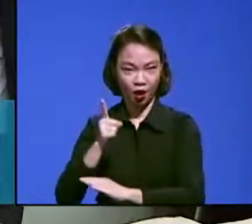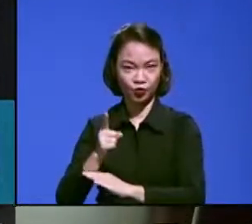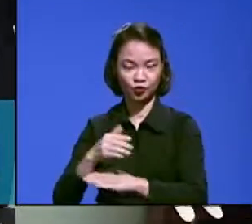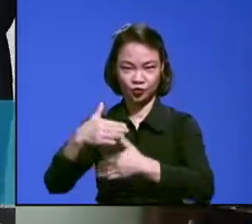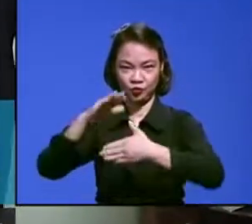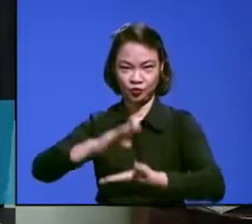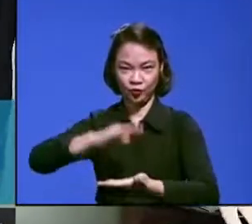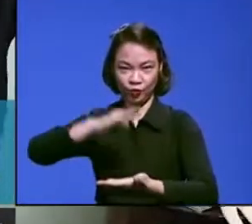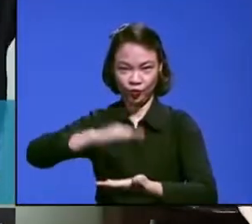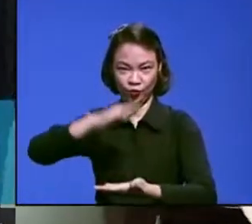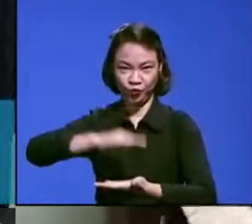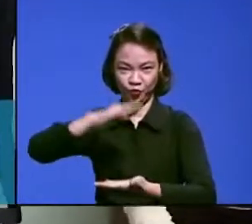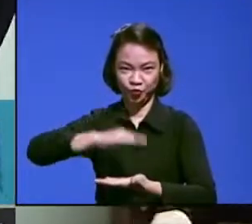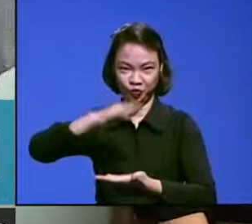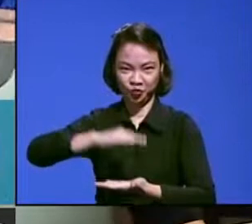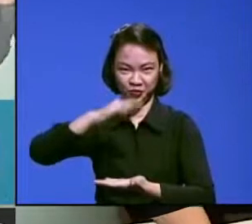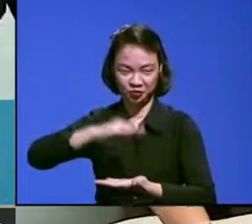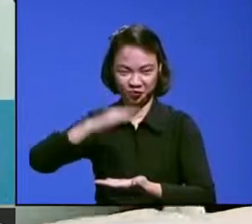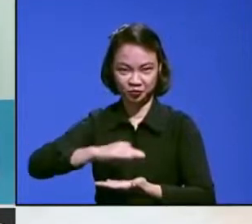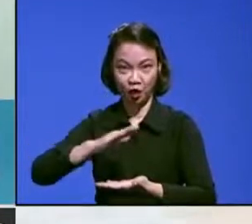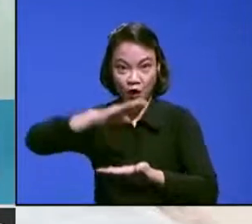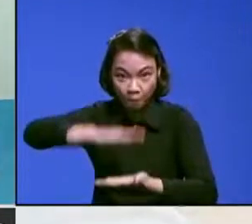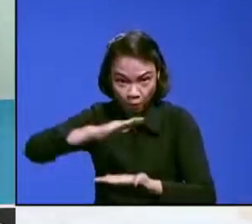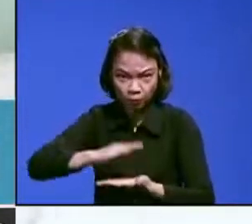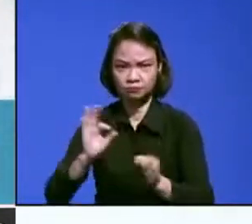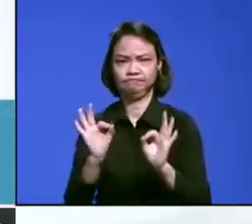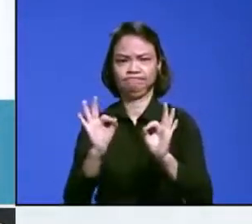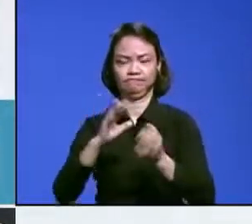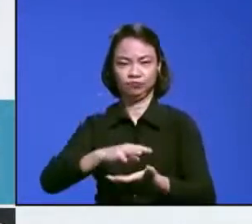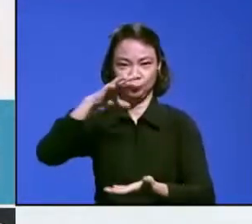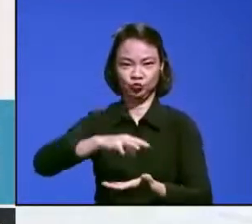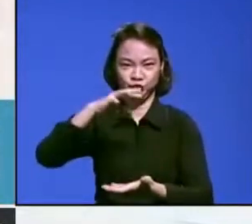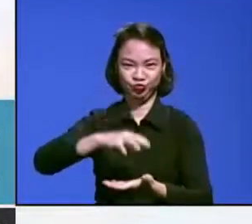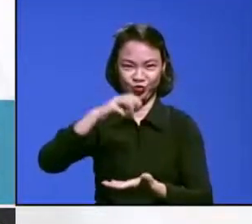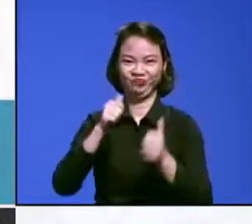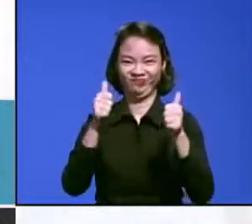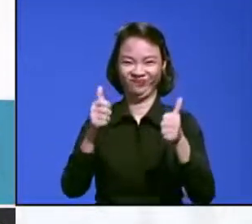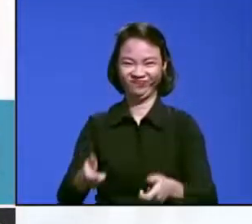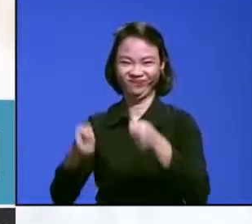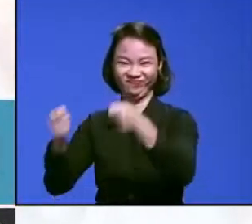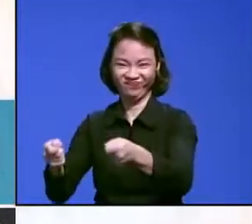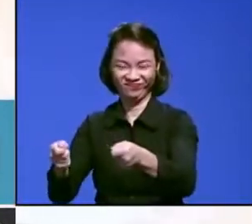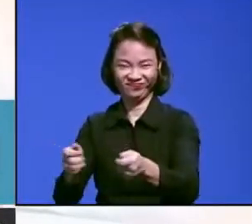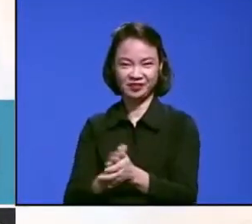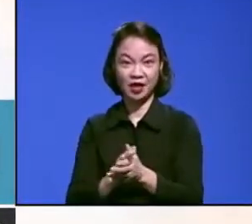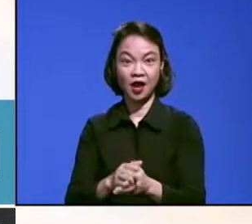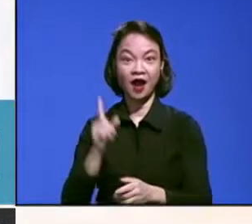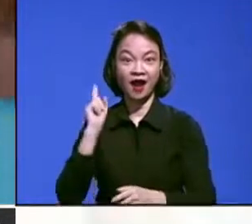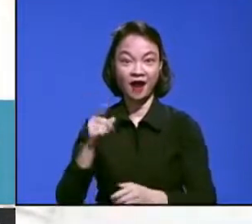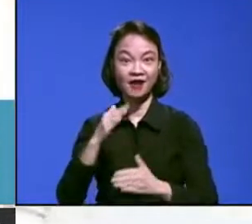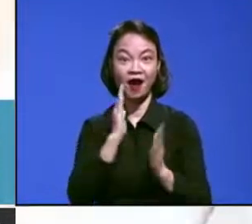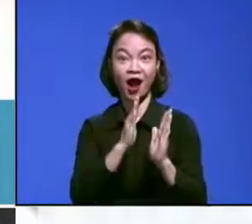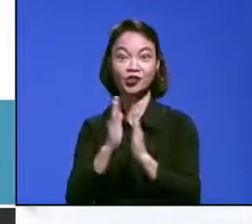yang ditidurin. Nah itu baru pas, ini udah oke. Wah elah, masang bantal aja ada SOP-nya ya.